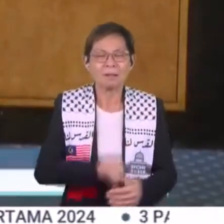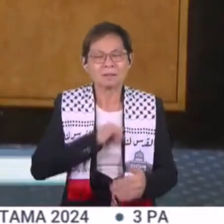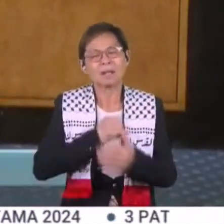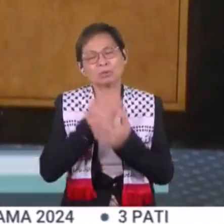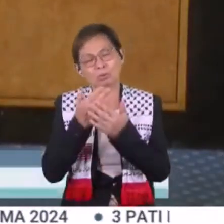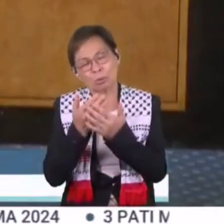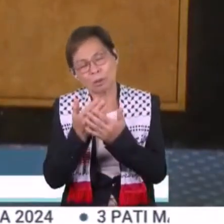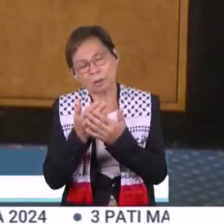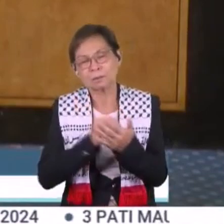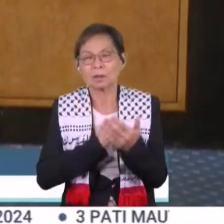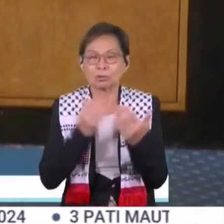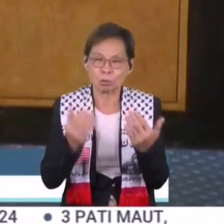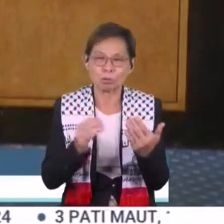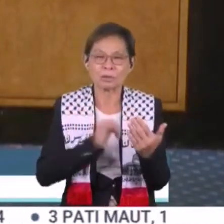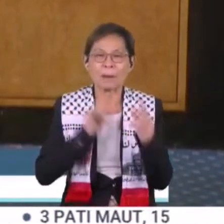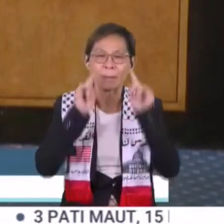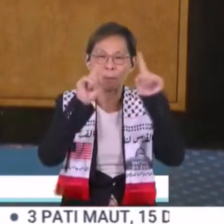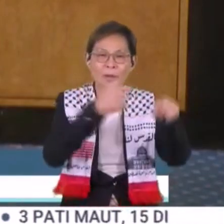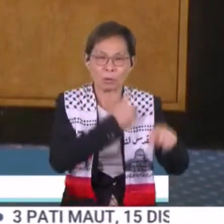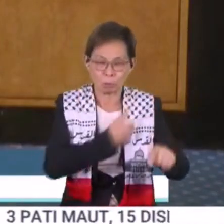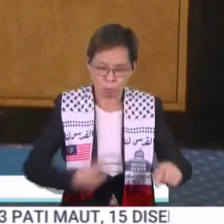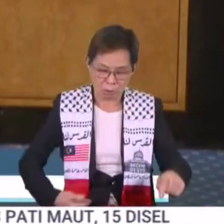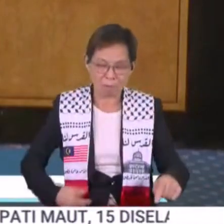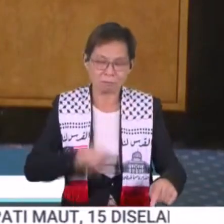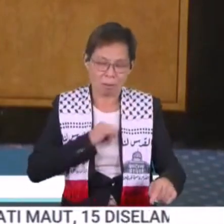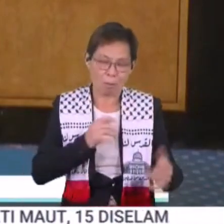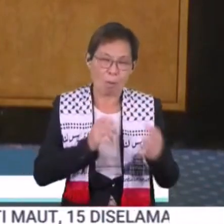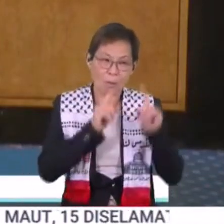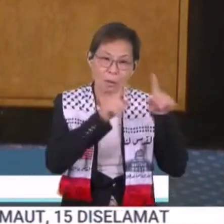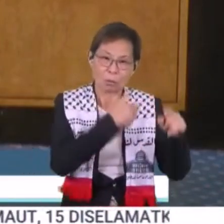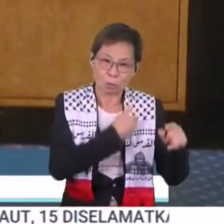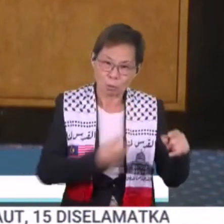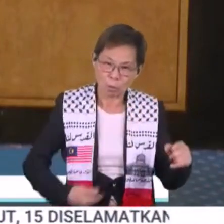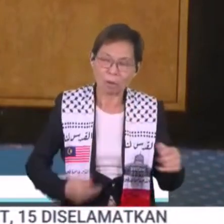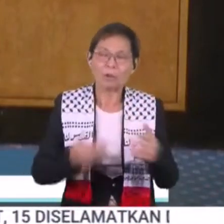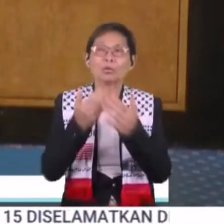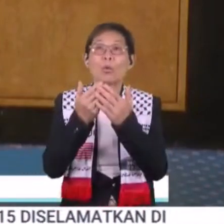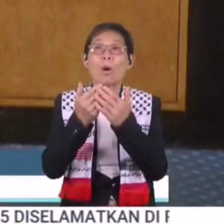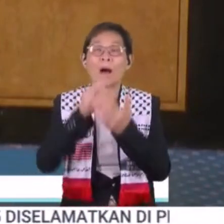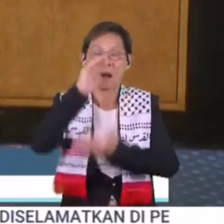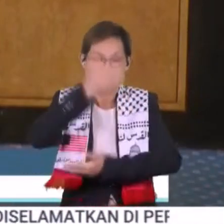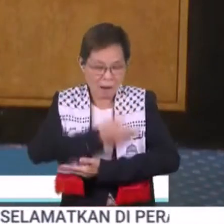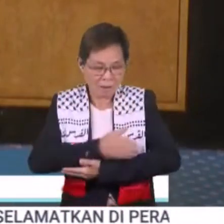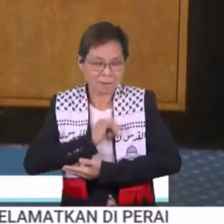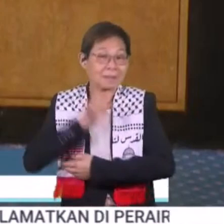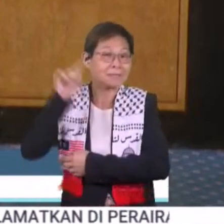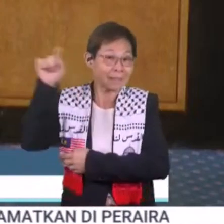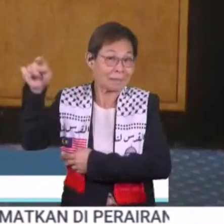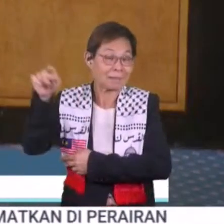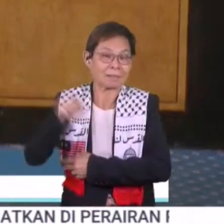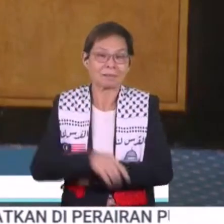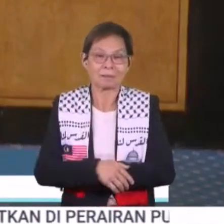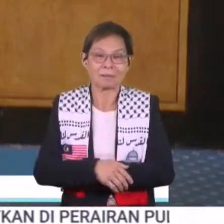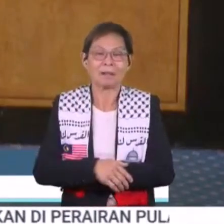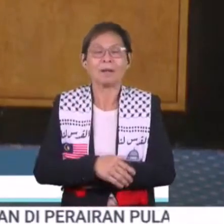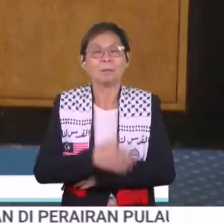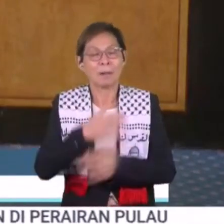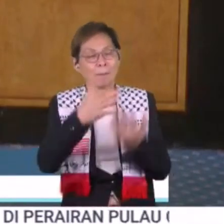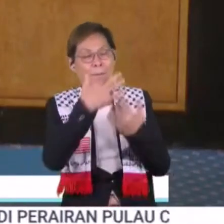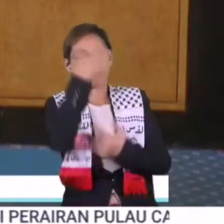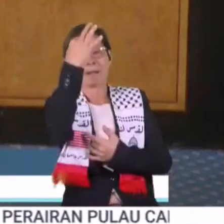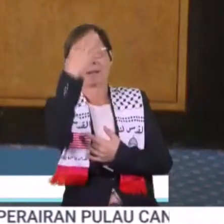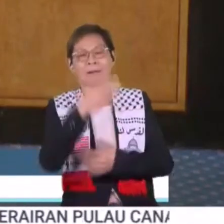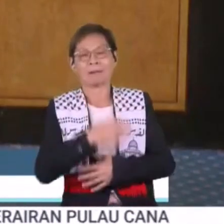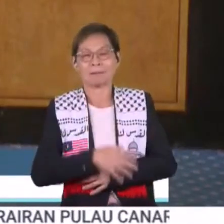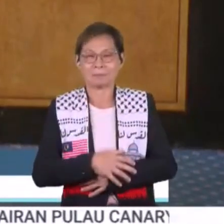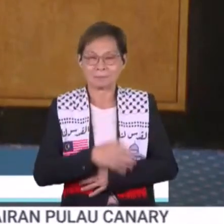lah kalau siapa saya nak pergi umrah, kata kan. Sebab nak doa anak saya kat sana. Lepas tu bila dapat tu, Allah, saya tak tahu